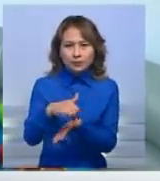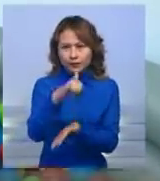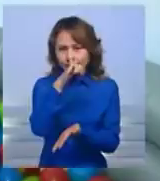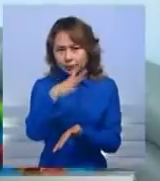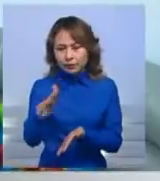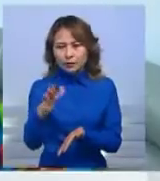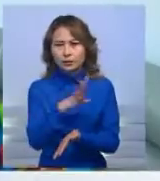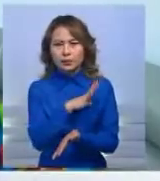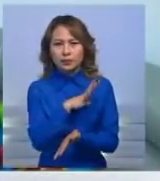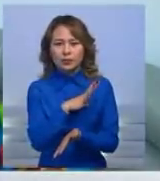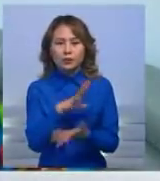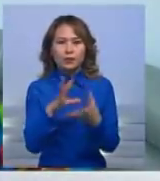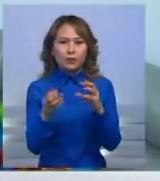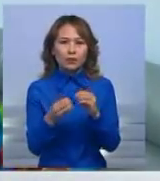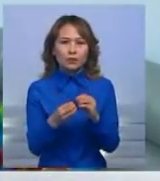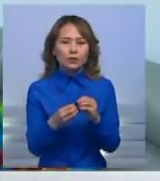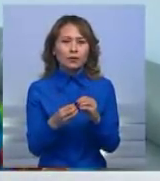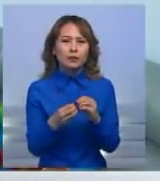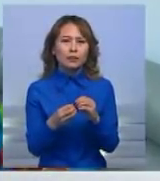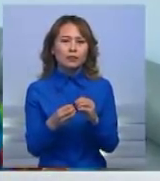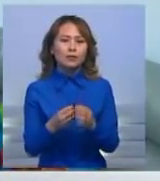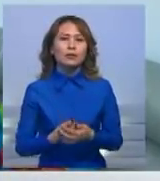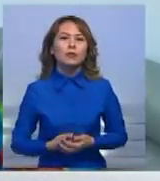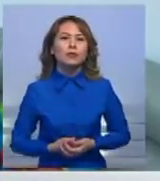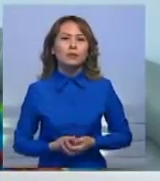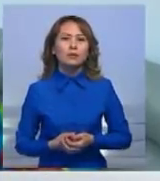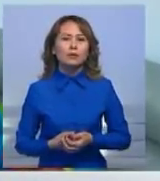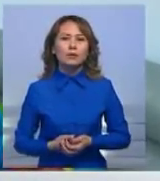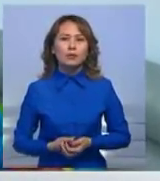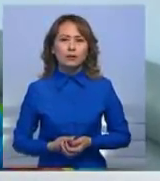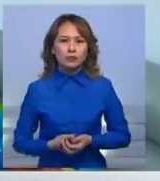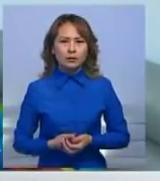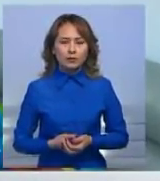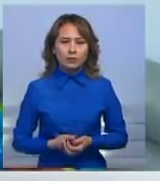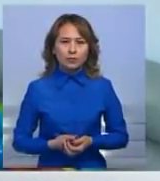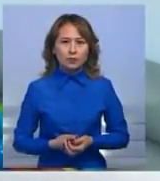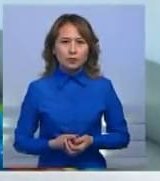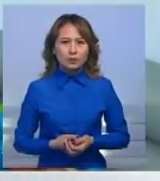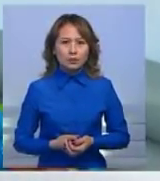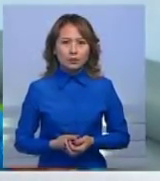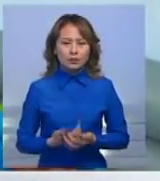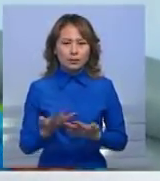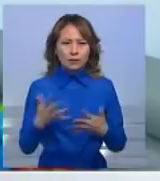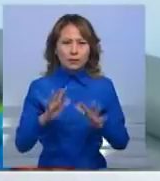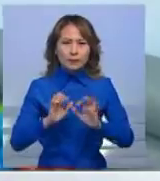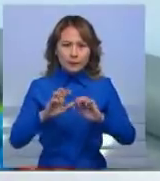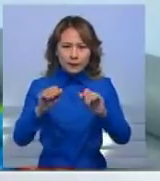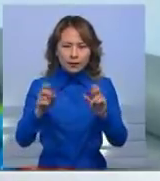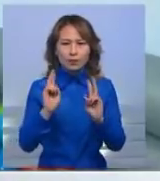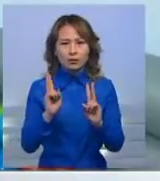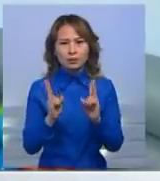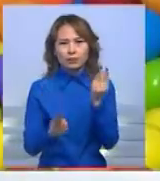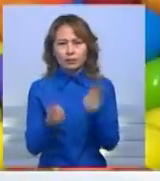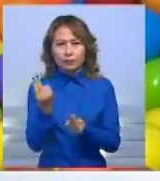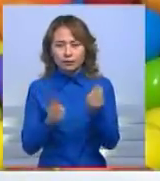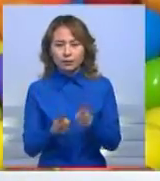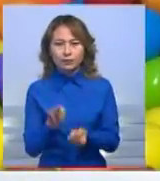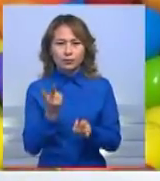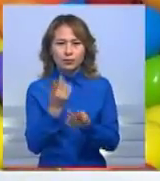әрқайсысына ерекше массаж бар. Жаңағы сабақ ерекше өтеді. Бұрылдерге массаж түрінде өтсе, бұрылдерге ойын түрінде